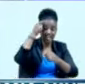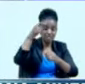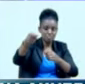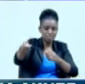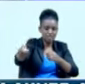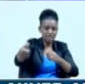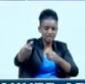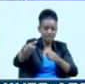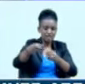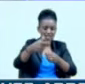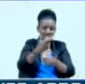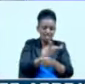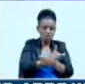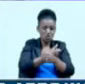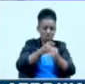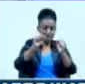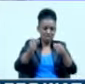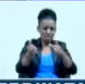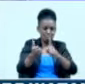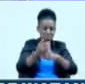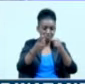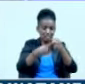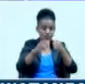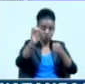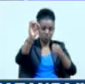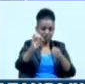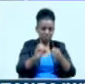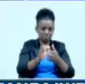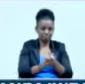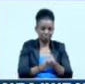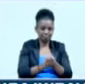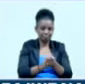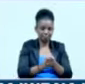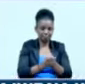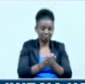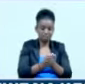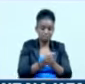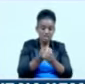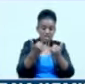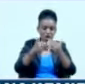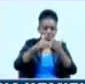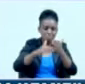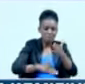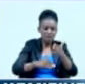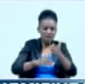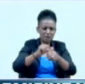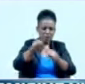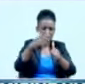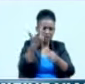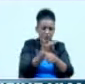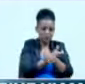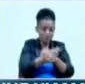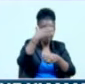izayatange bishyure izo nkingo zatuma natwe tugera kuri 60%. Hanyuma mbere yuko rero tugera kuri urwo